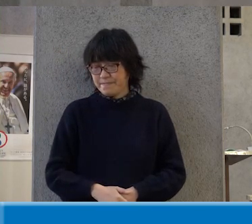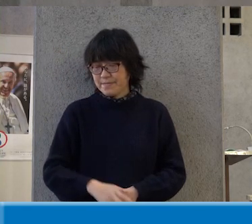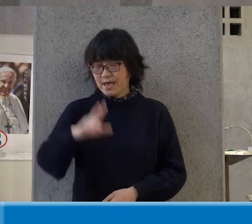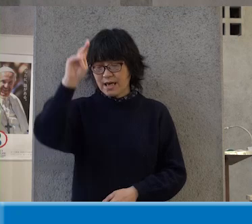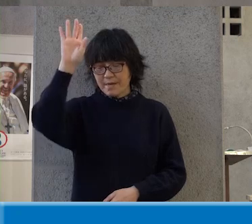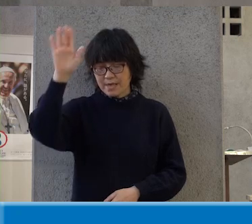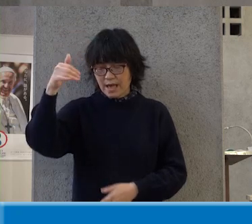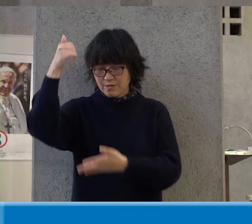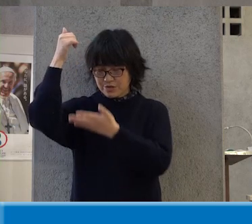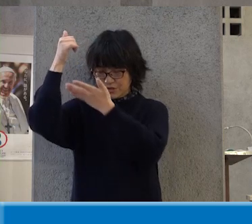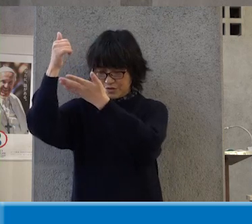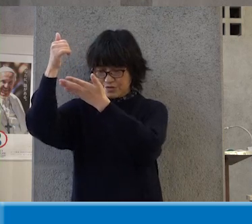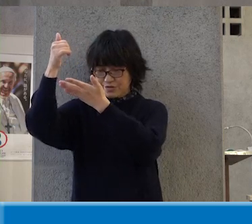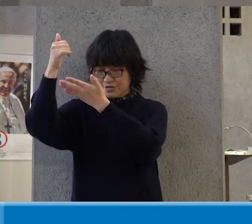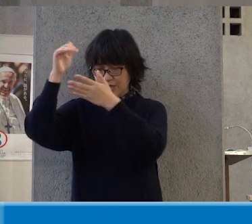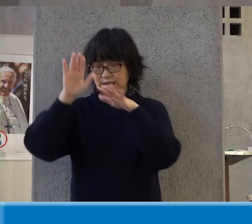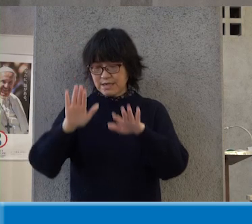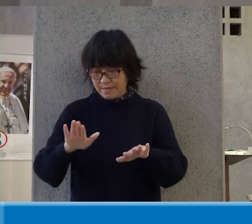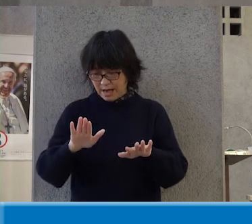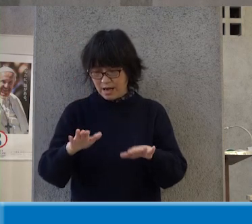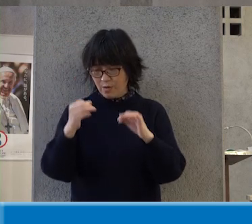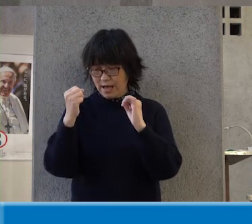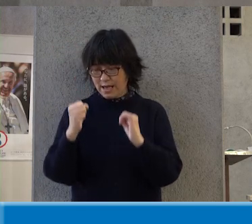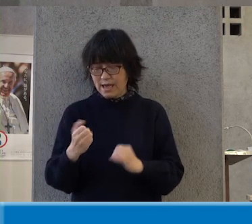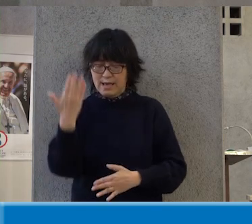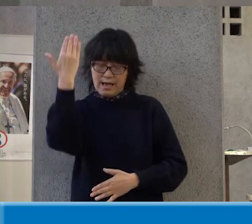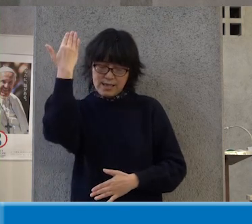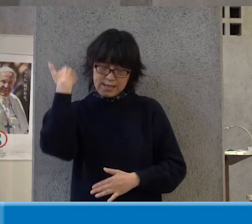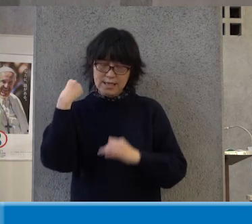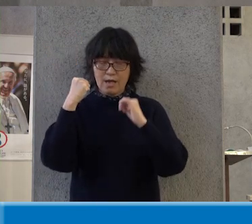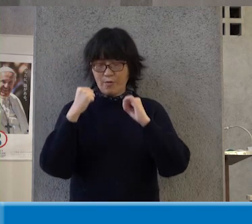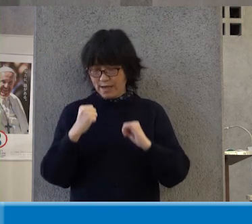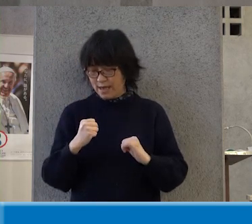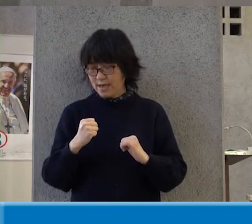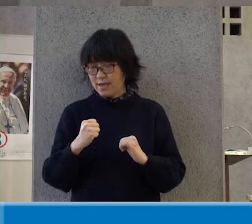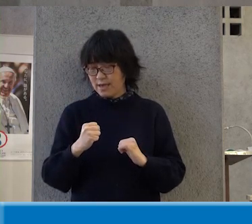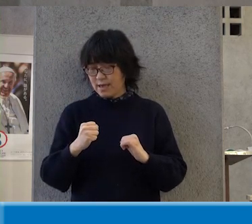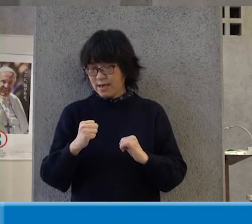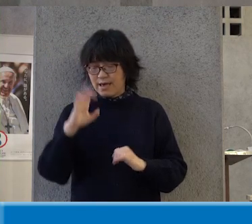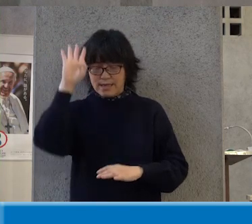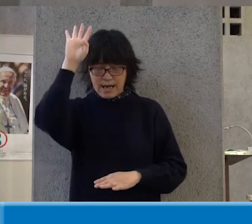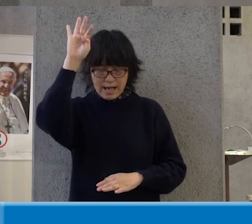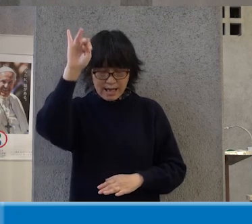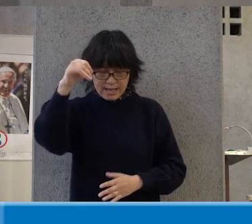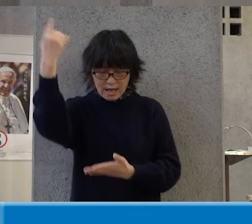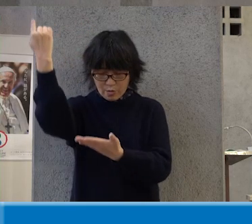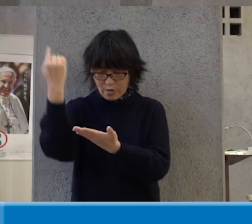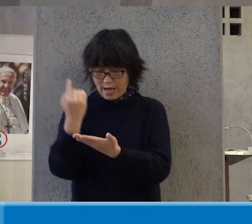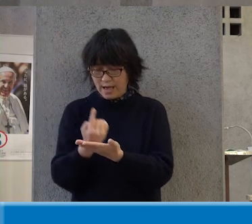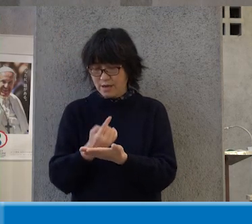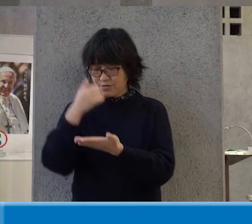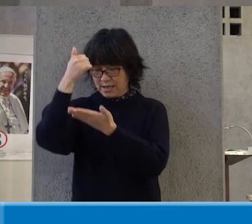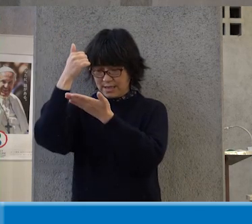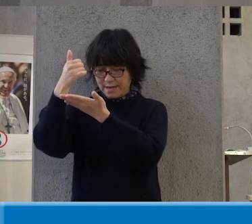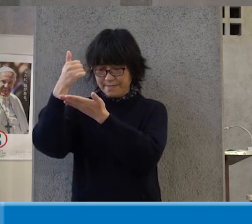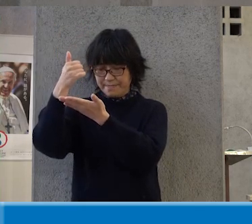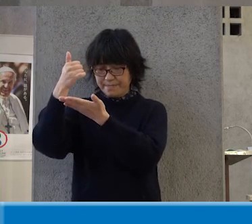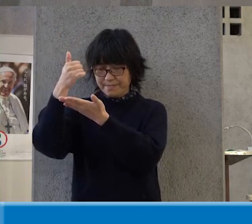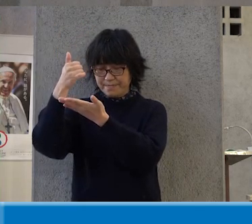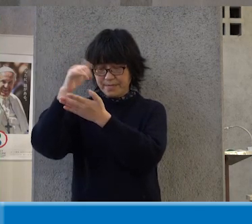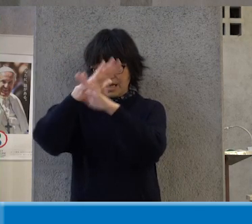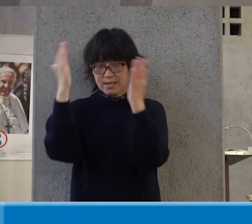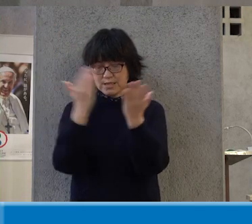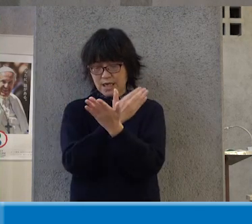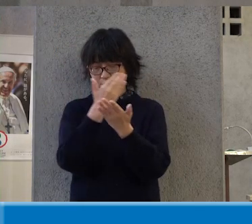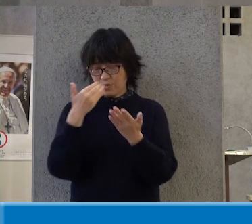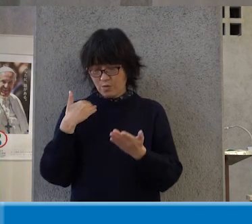神である主、今おられ、かつておられ、やがて来られる方、全